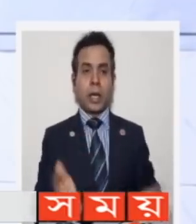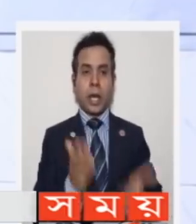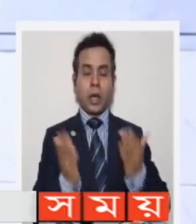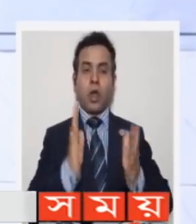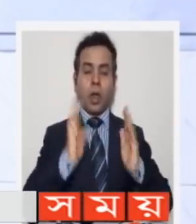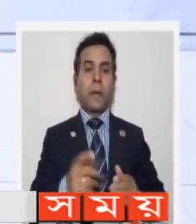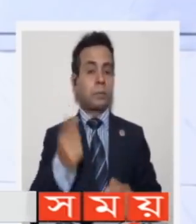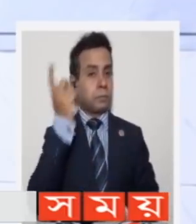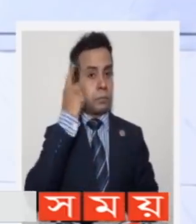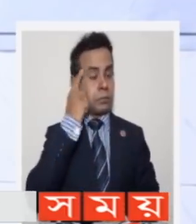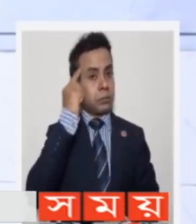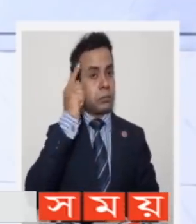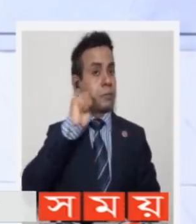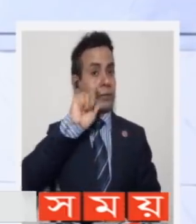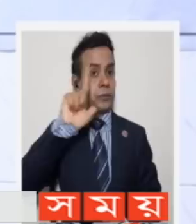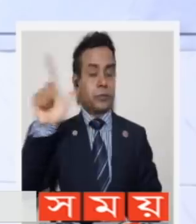এবং